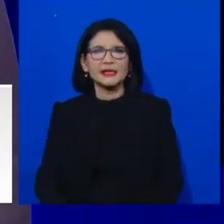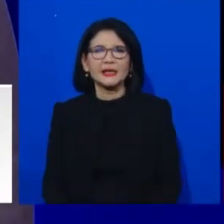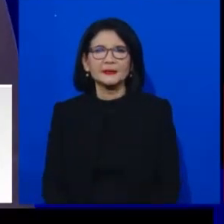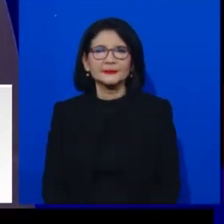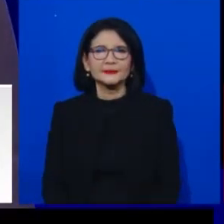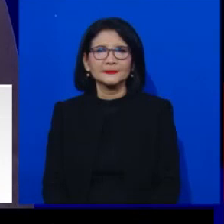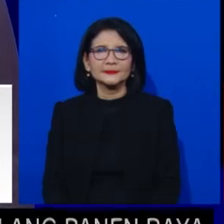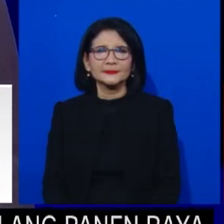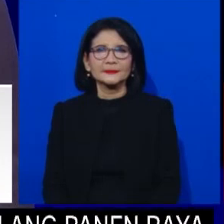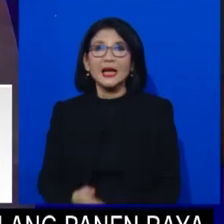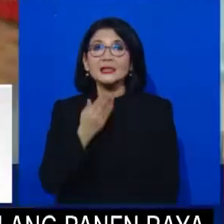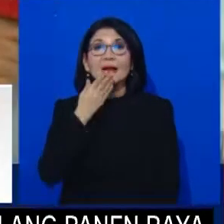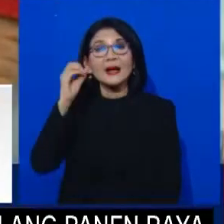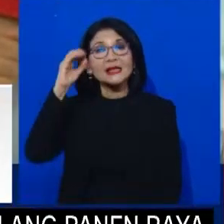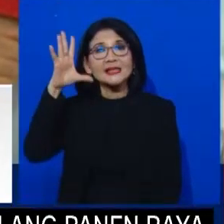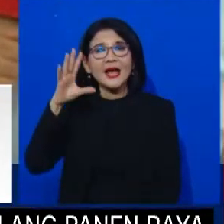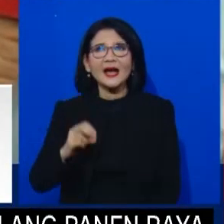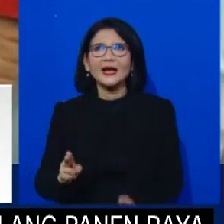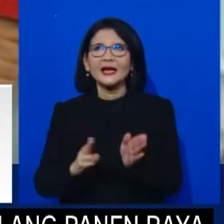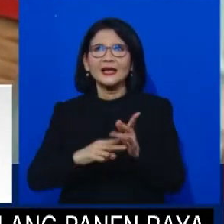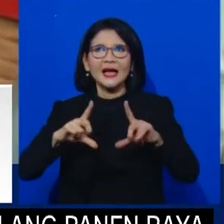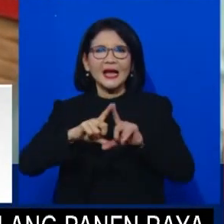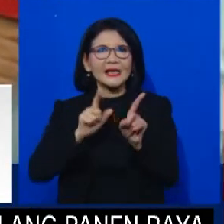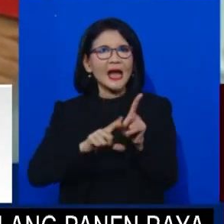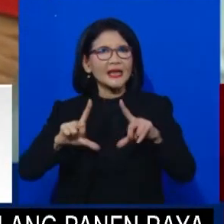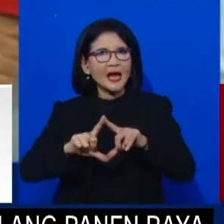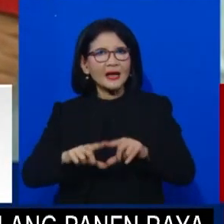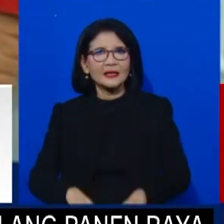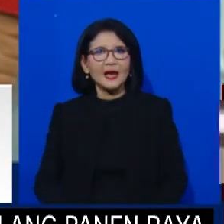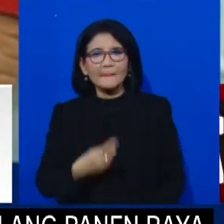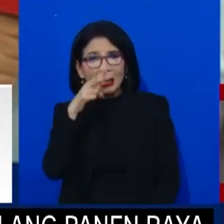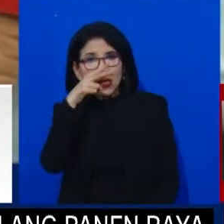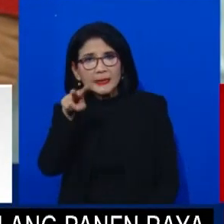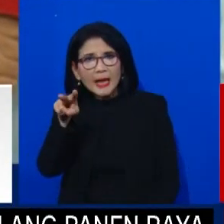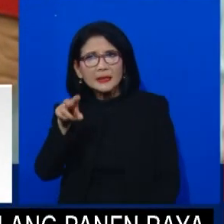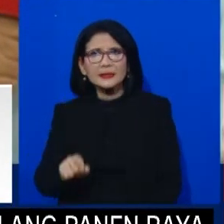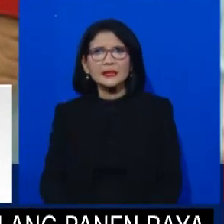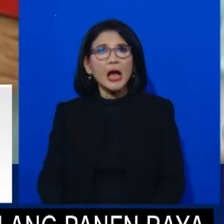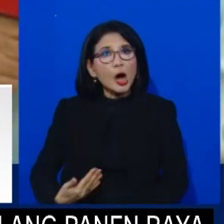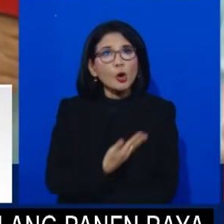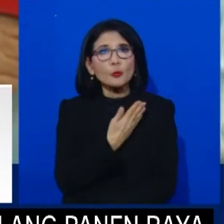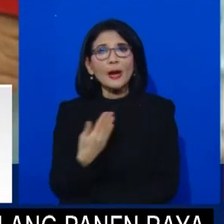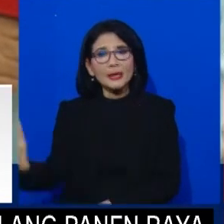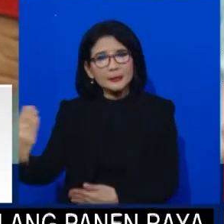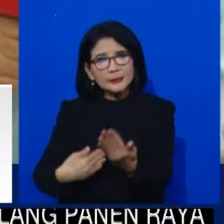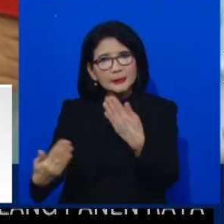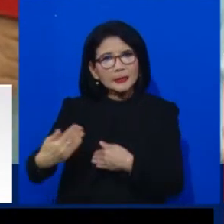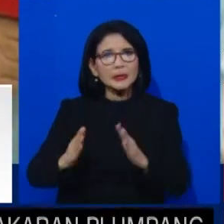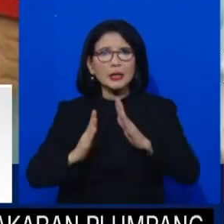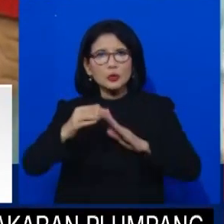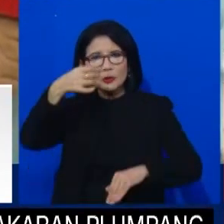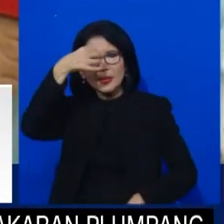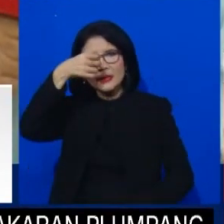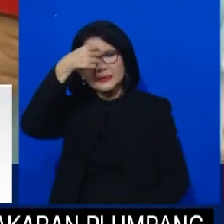Antaka. Selamat siang, Naya. Naya, apakah Anda melihat ada lagi korban yang datang ke Rumah Sakit Polri